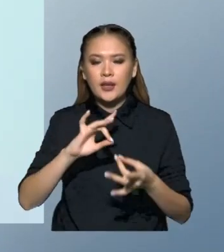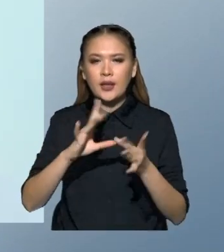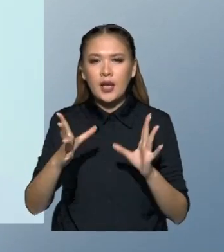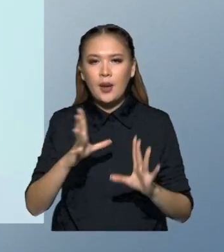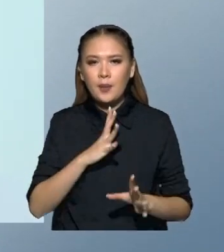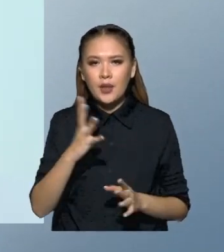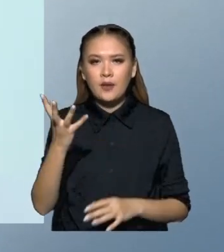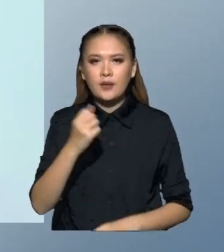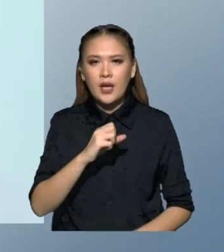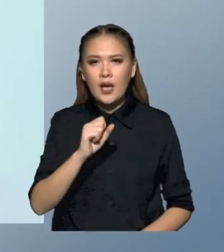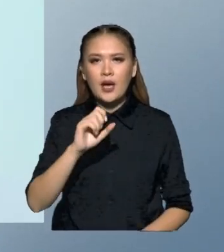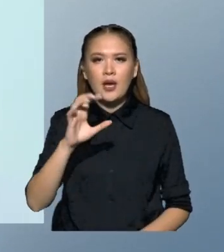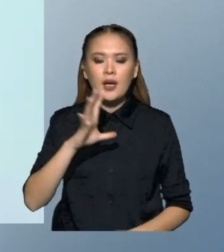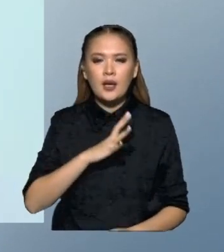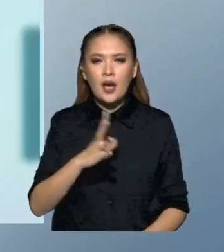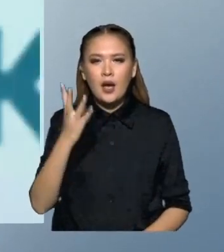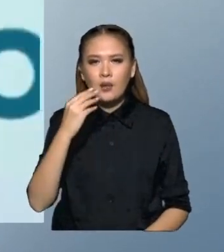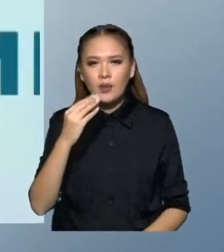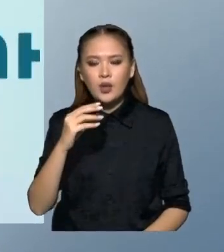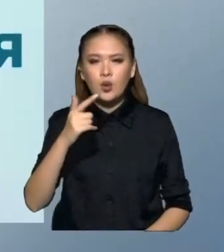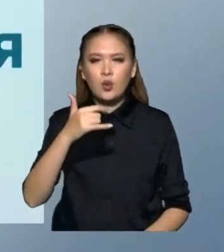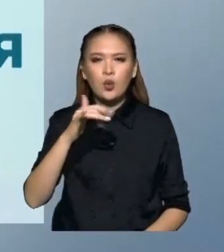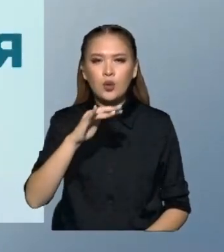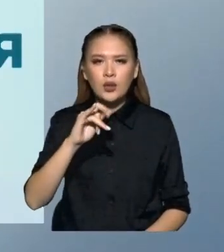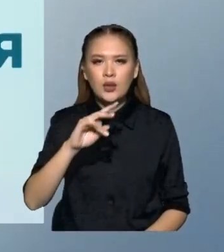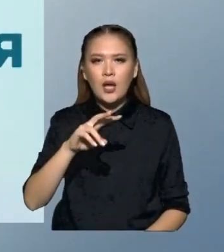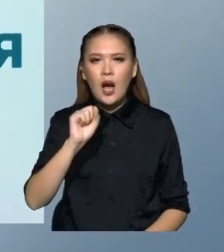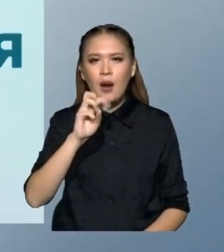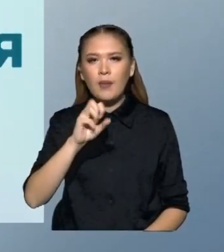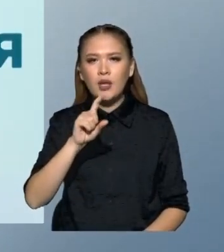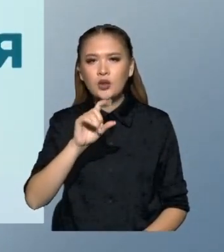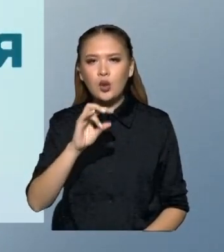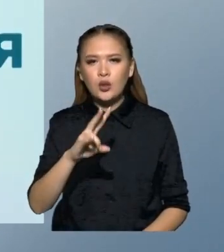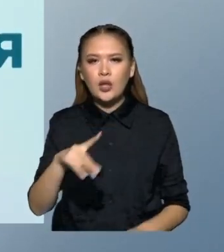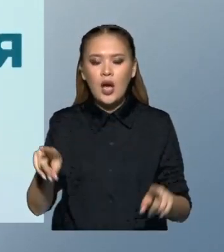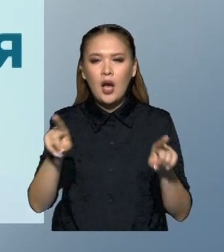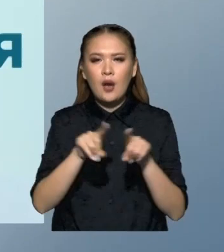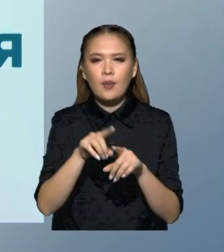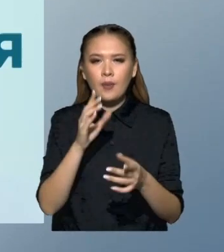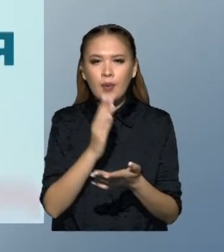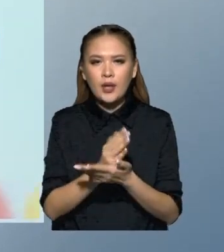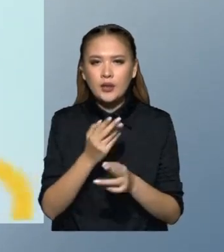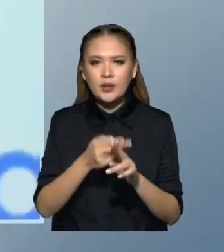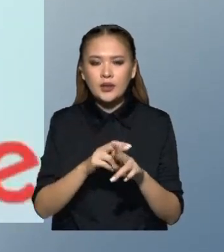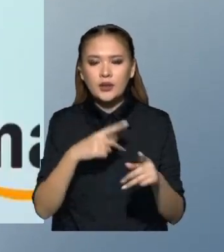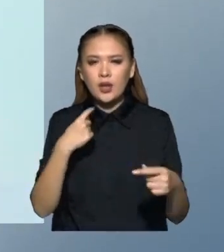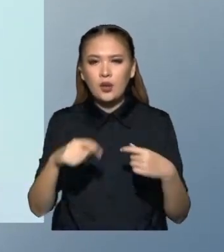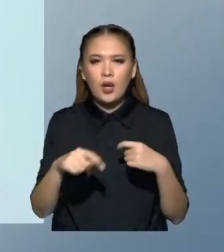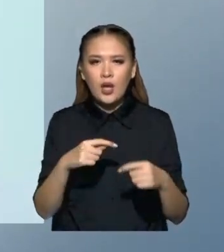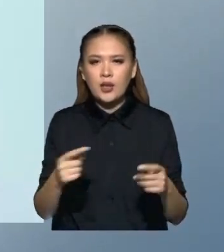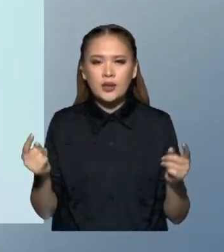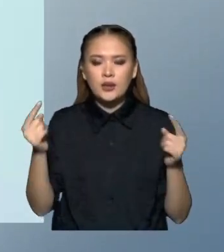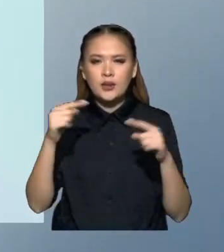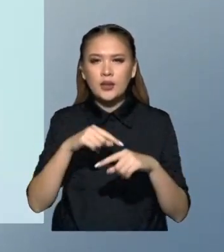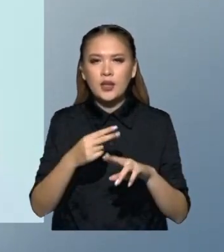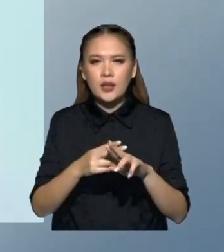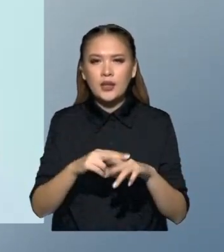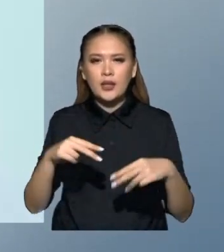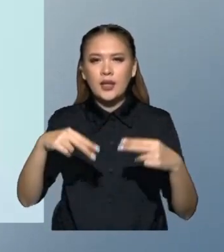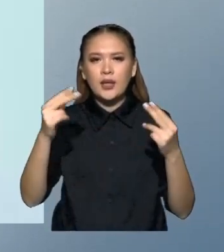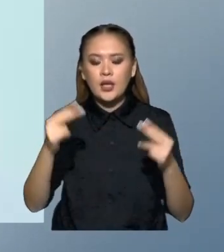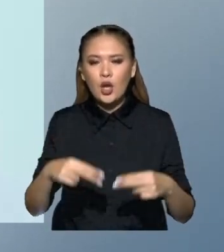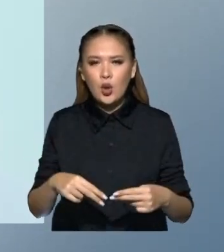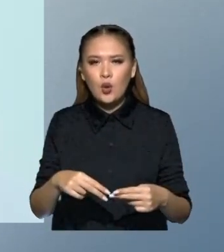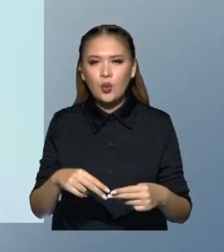алынған. Қатарында Apple, Meta, Google, eBay және Amazon сияқты алыптар да бар. Онда сауда алаңдарын тіркеу